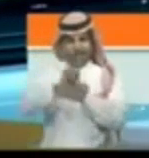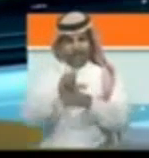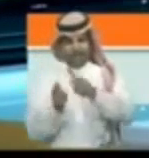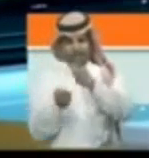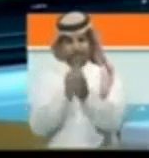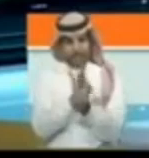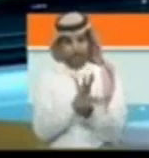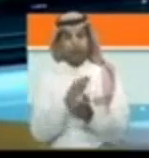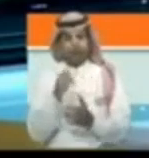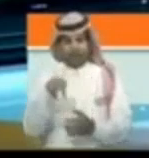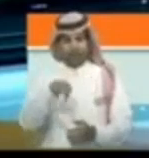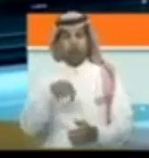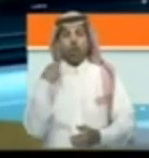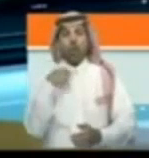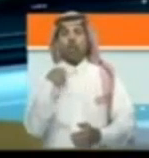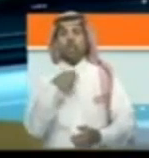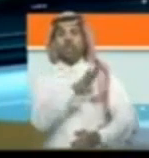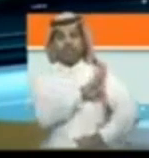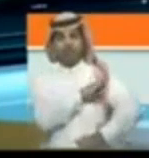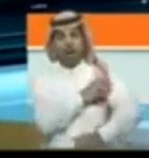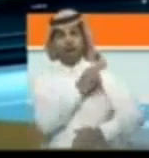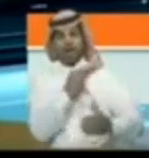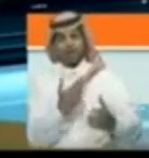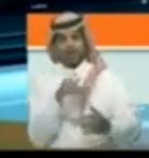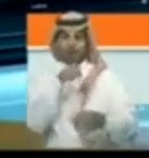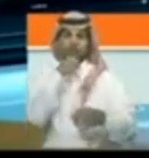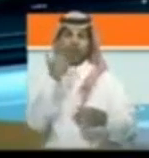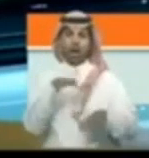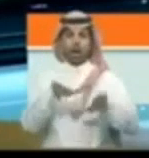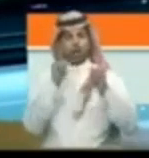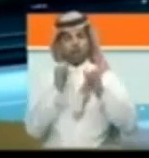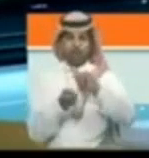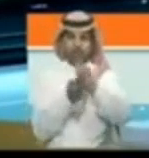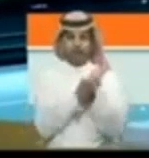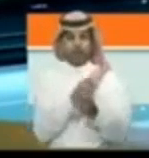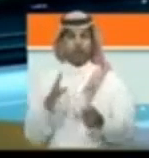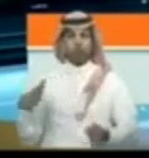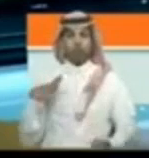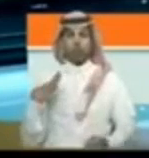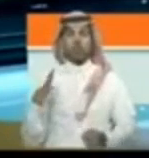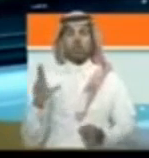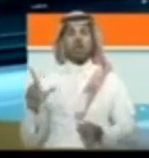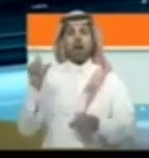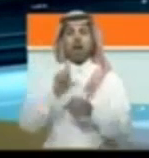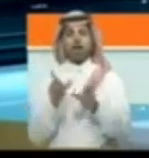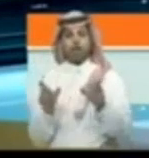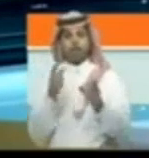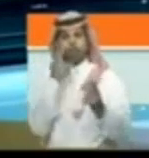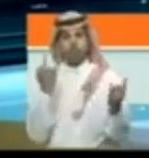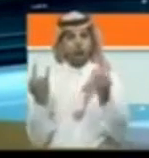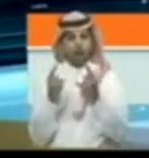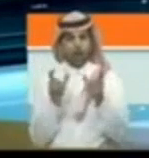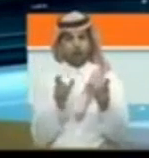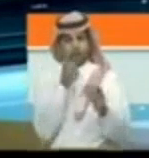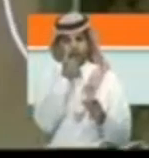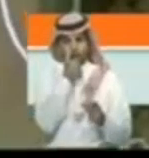المجلس أحال وزير الدفاع عوض بن عوف للتقاعد وعين مديرا جديدا لجهاز الأمن والمخابرات